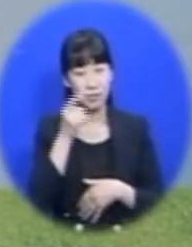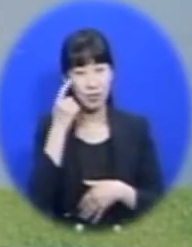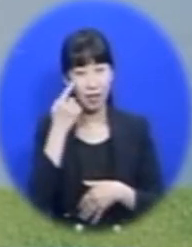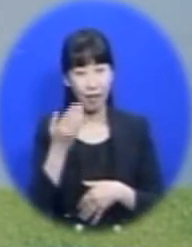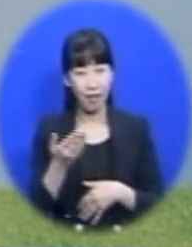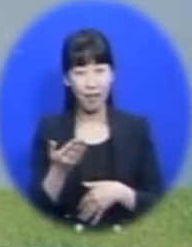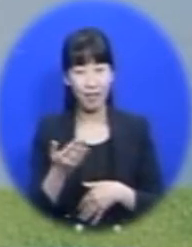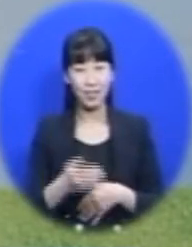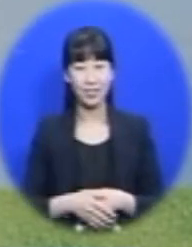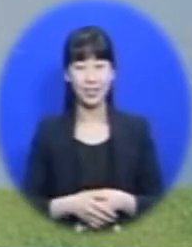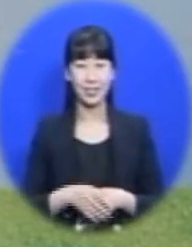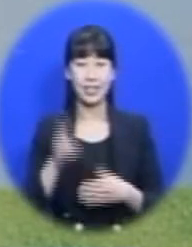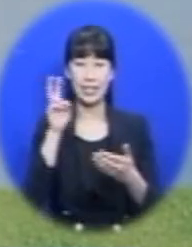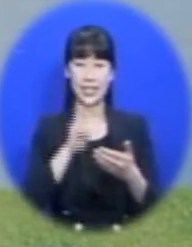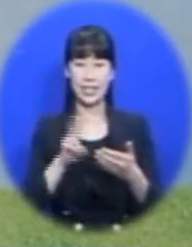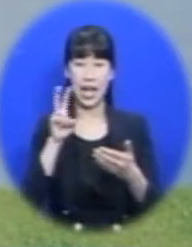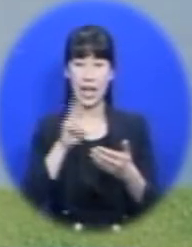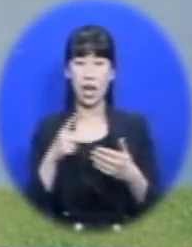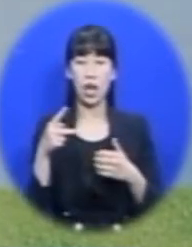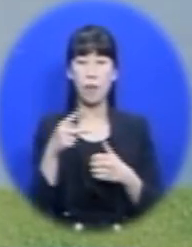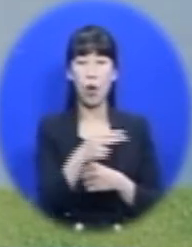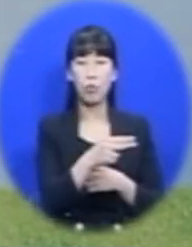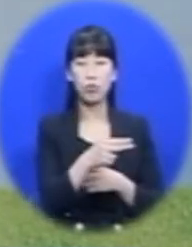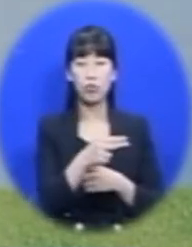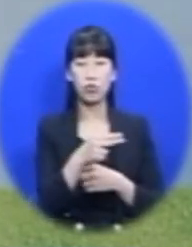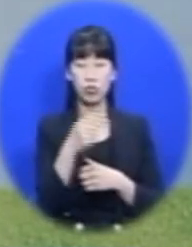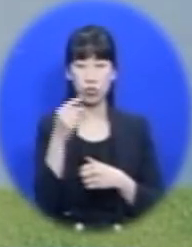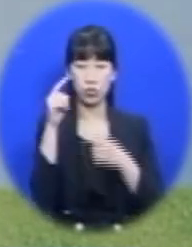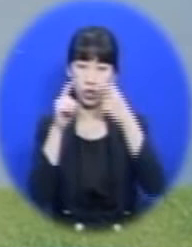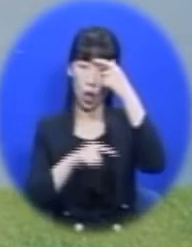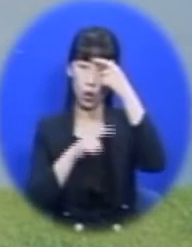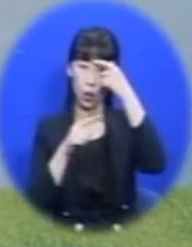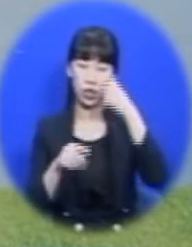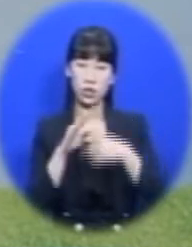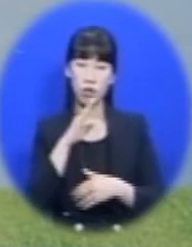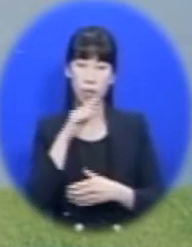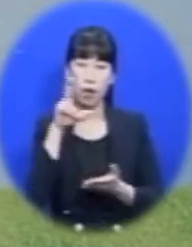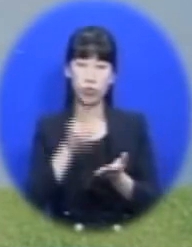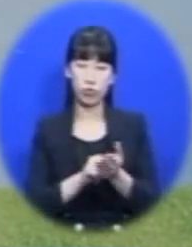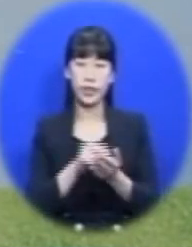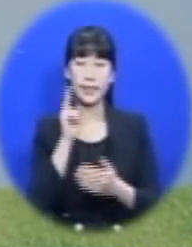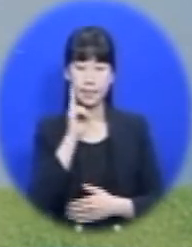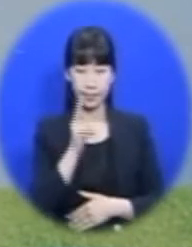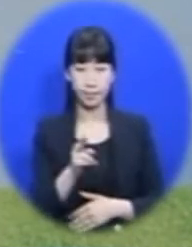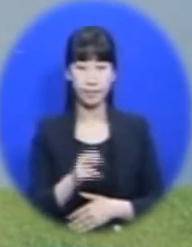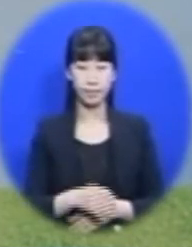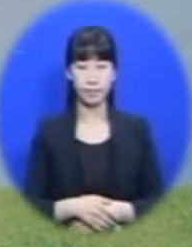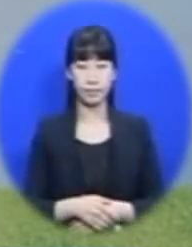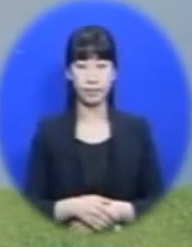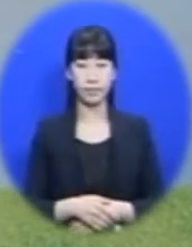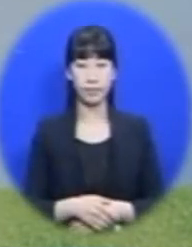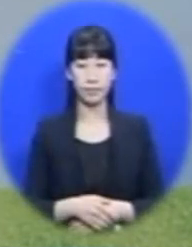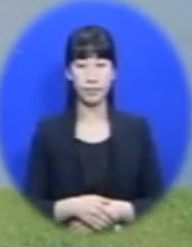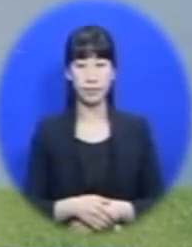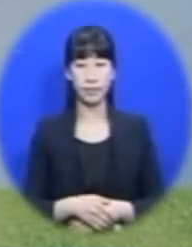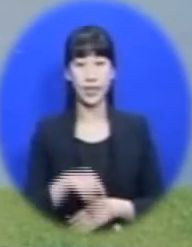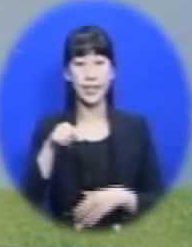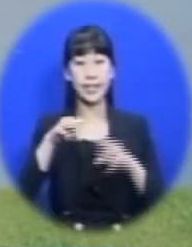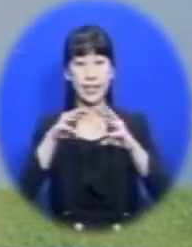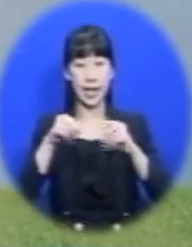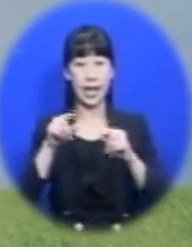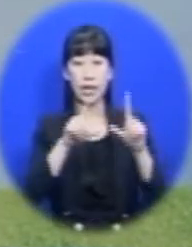찬양이 사라진 성도는 심각한 겁니다. 우리는 이 땅에서는 이 땅의 삶을